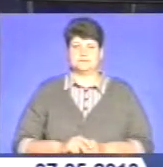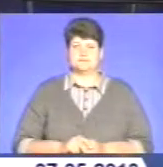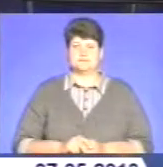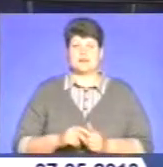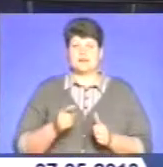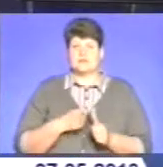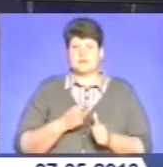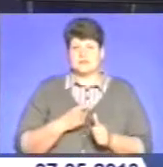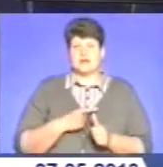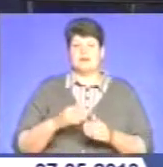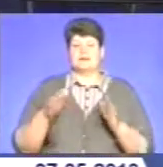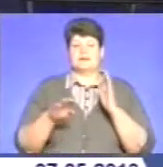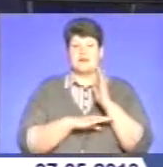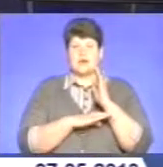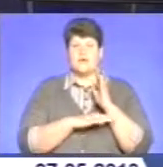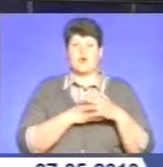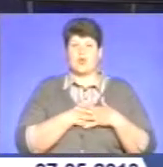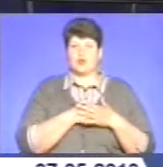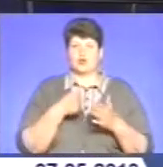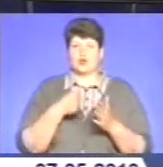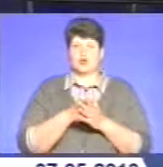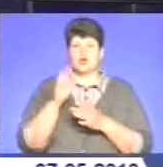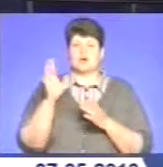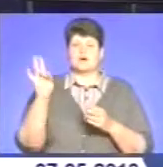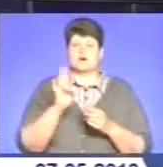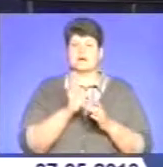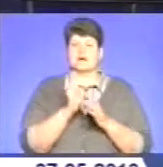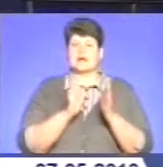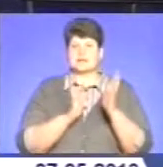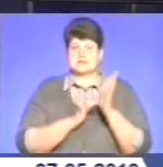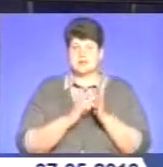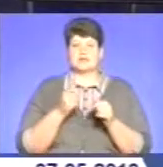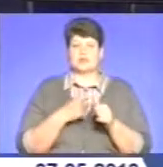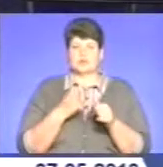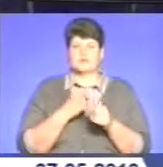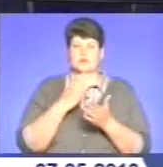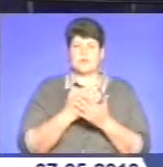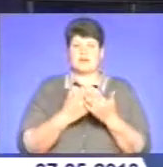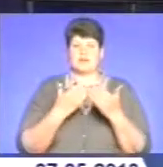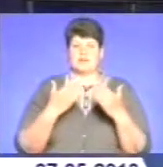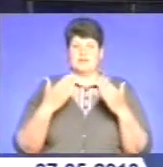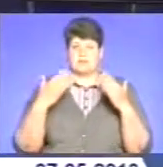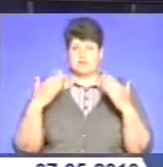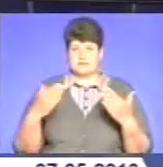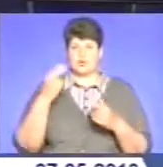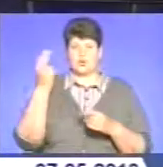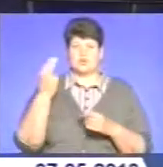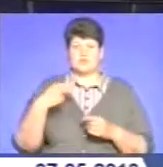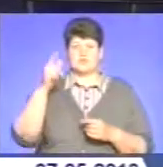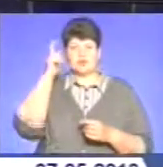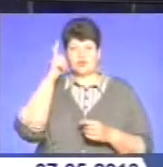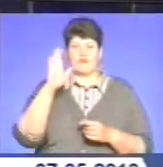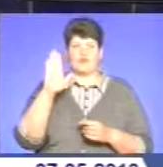Озветься й дерево любов'ю до Христа. Таку назву має виставка ікон у візантійському стилі художника-іконописця з Чорткова